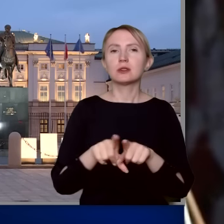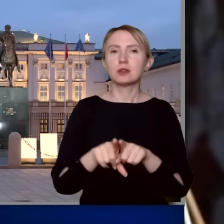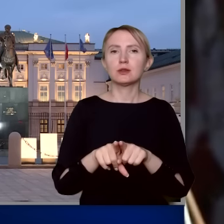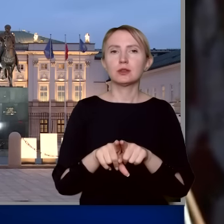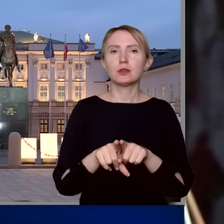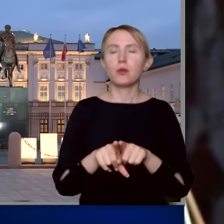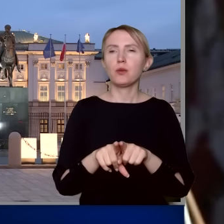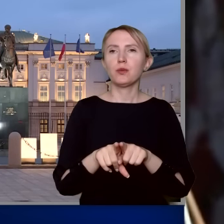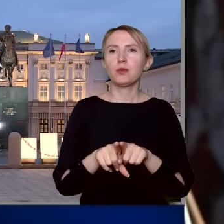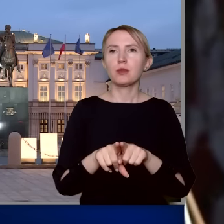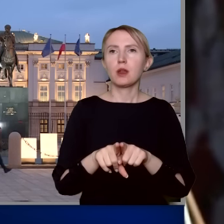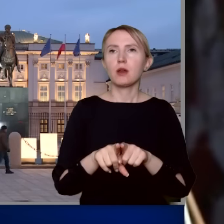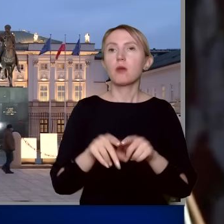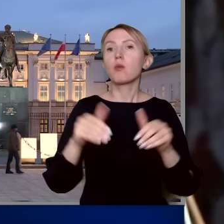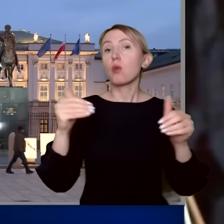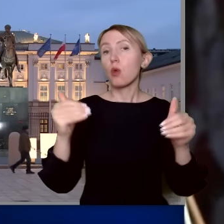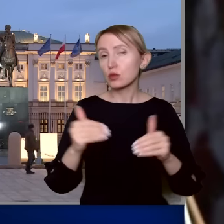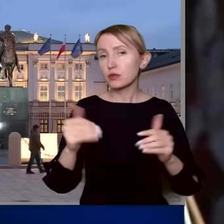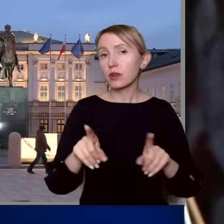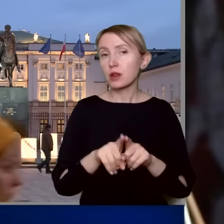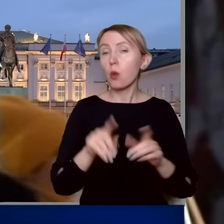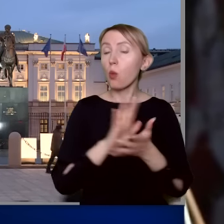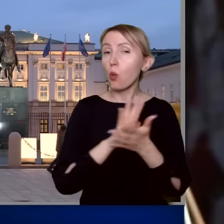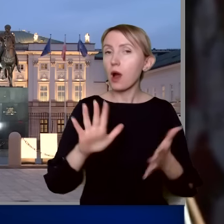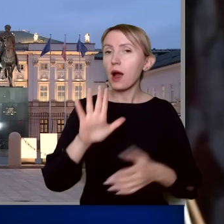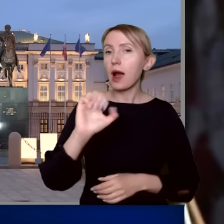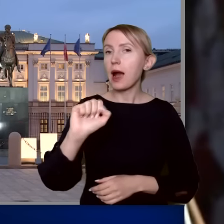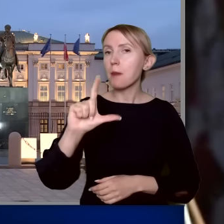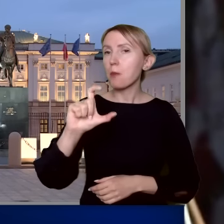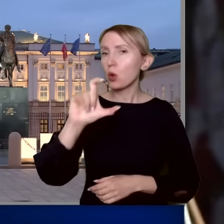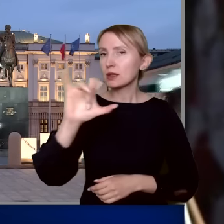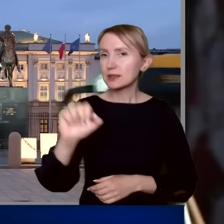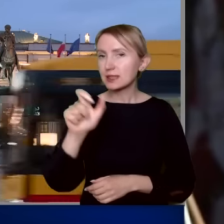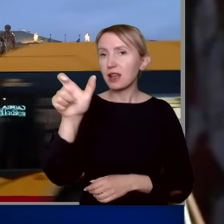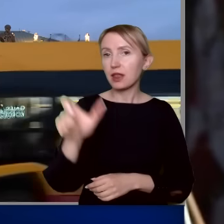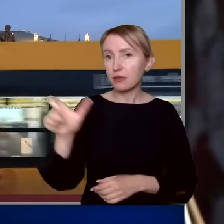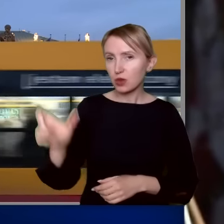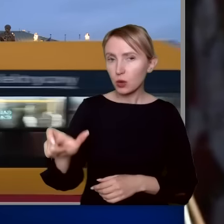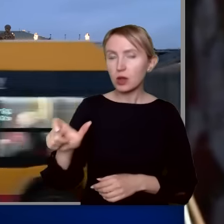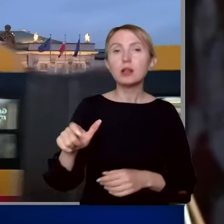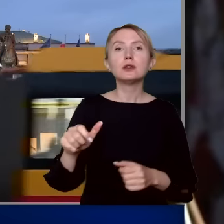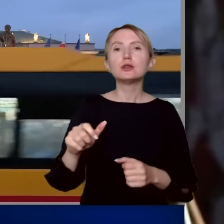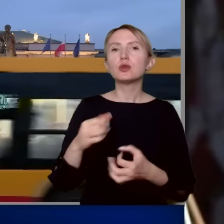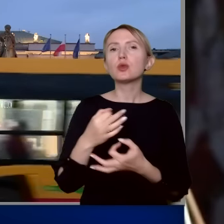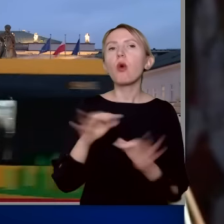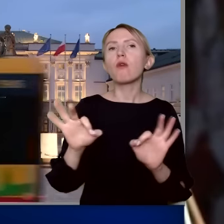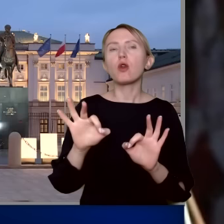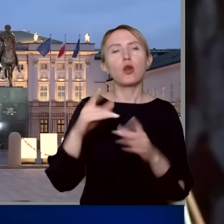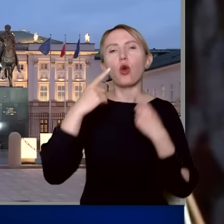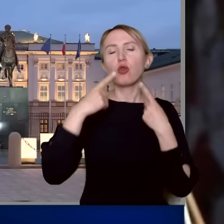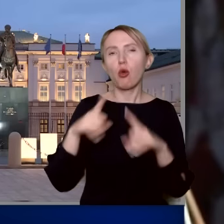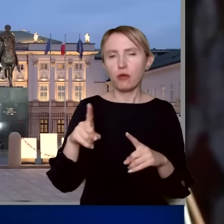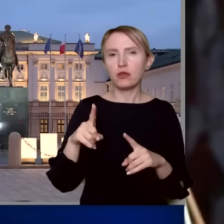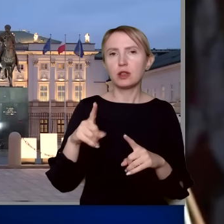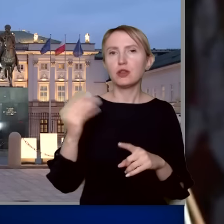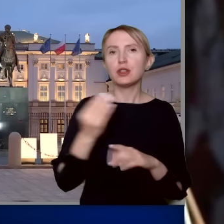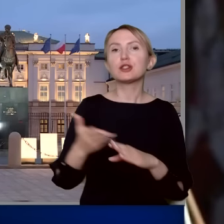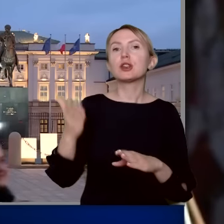jest wykluczona w ramach łaski abolicja indywidualna, a więc uwolnienie od odpowiedzialności jeszcze